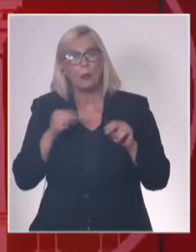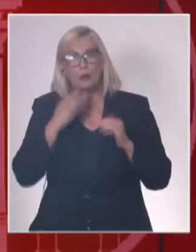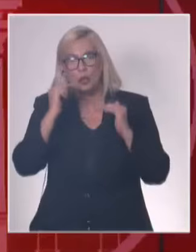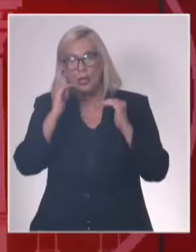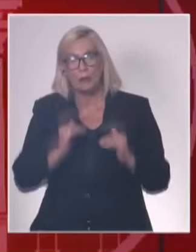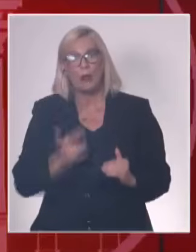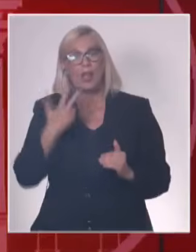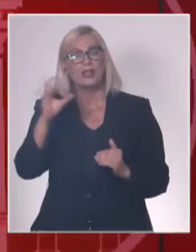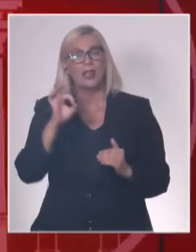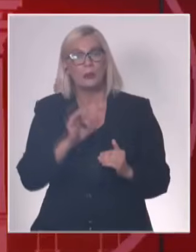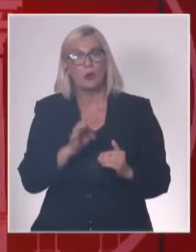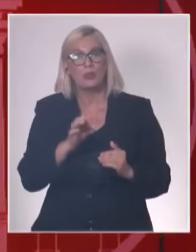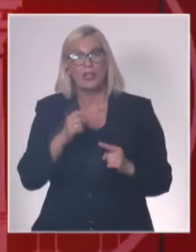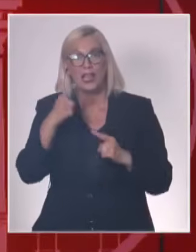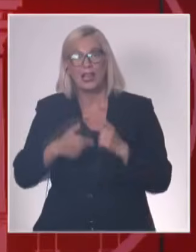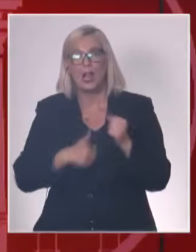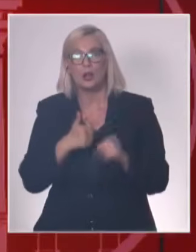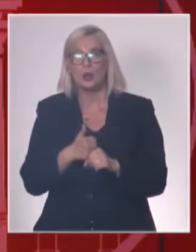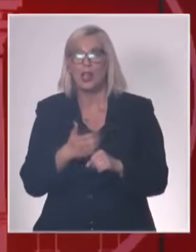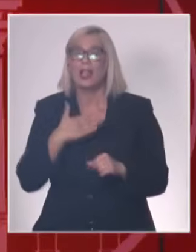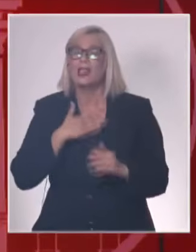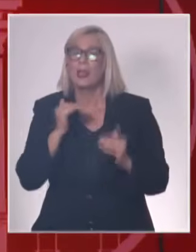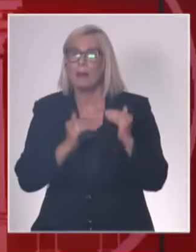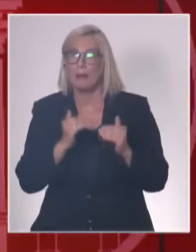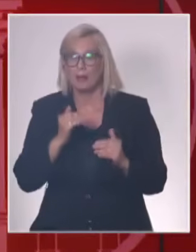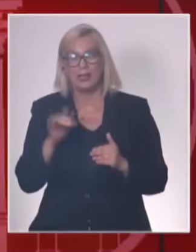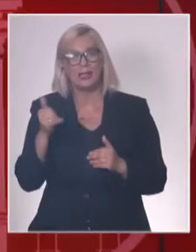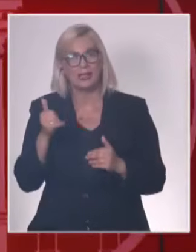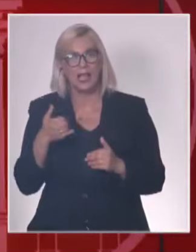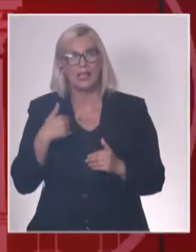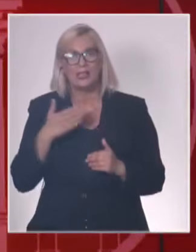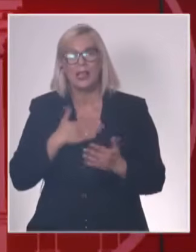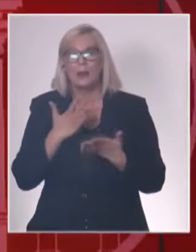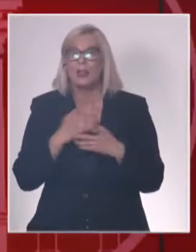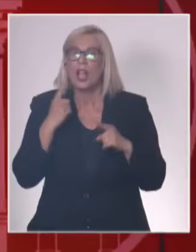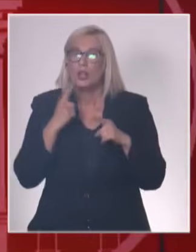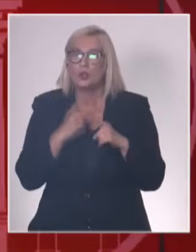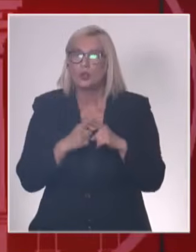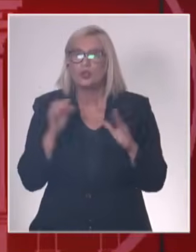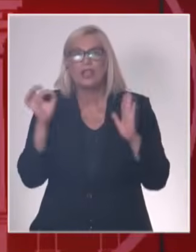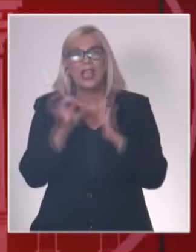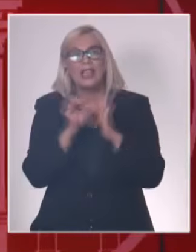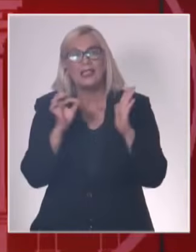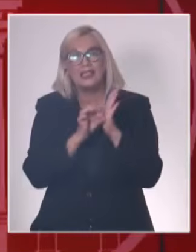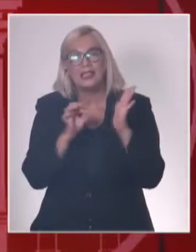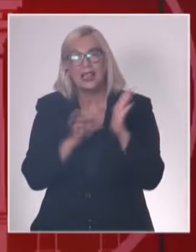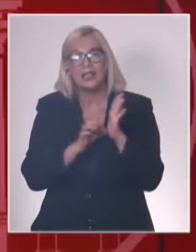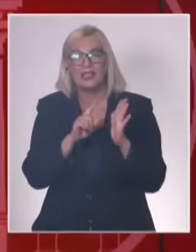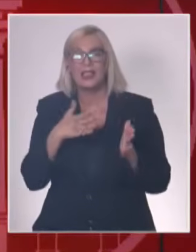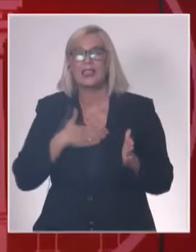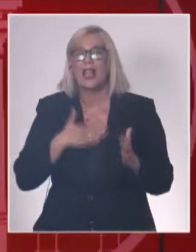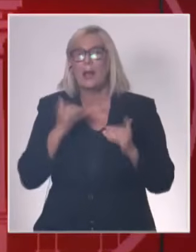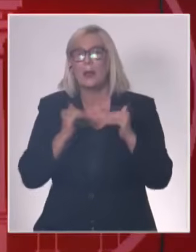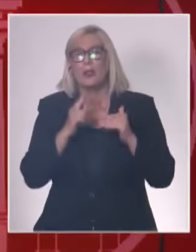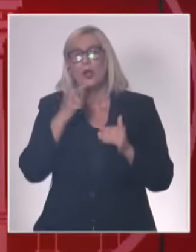3 до крајот на годината. Ке има мерки многу скоро, сакаме да бидат прецизни и таргетирани, да не бидат мерки